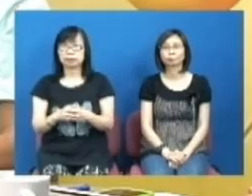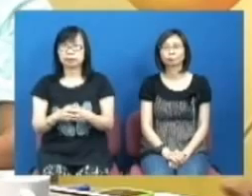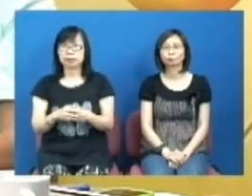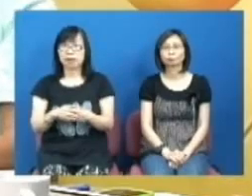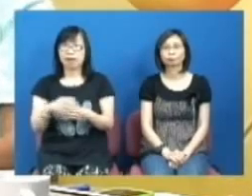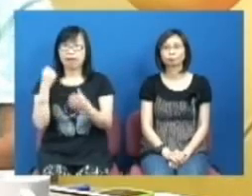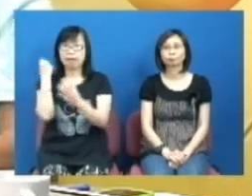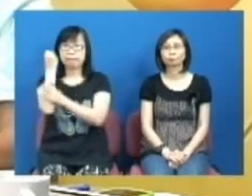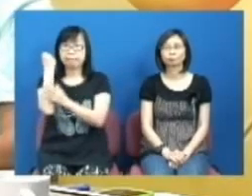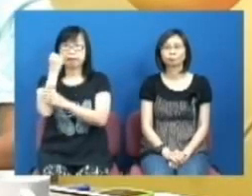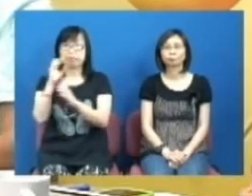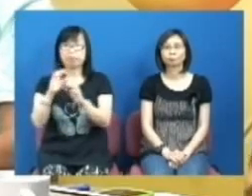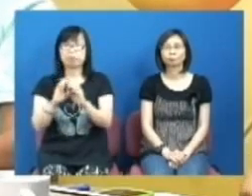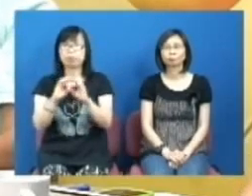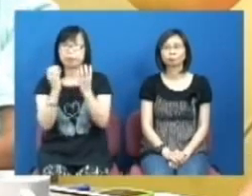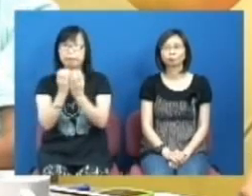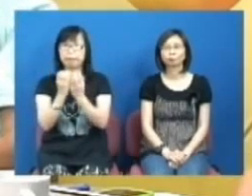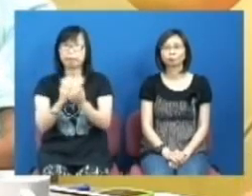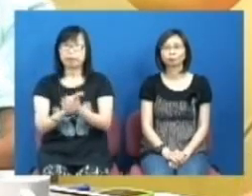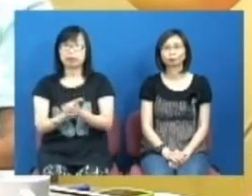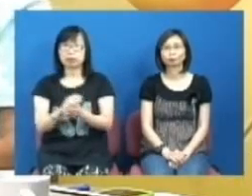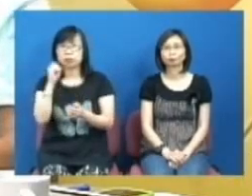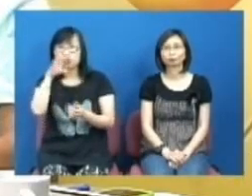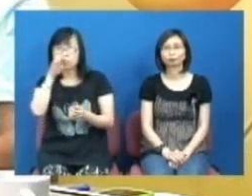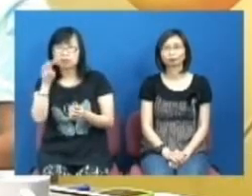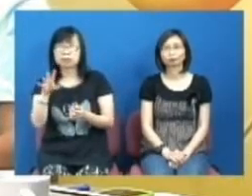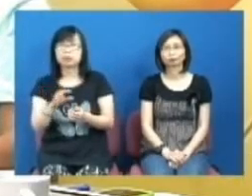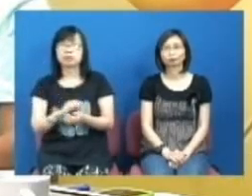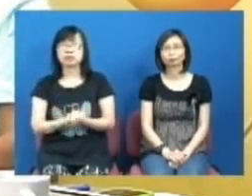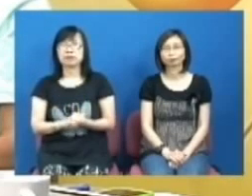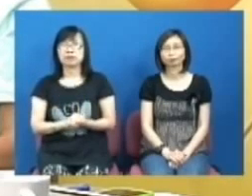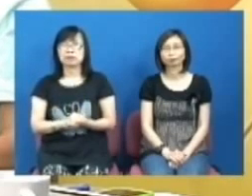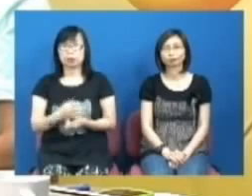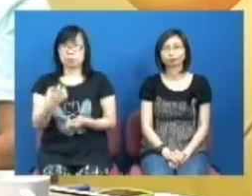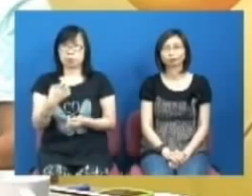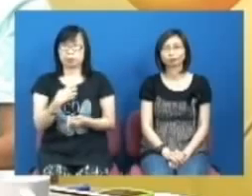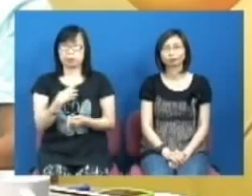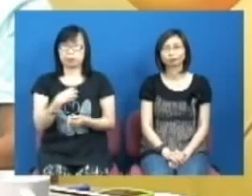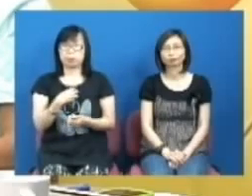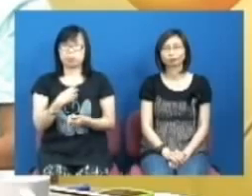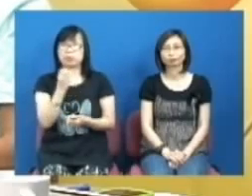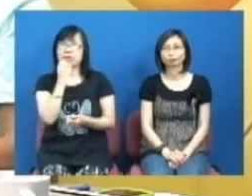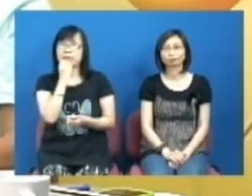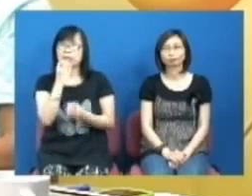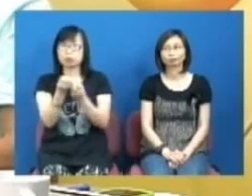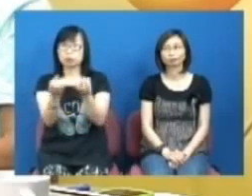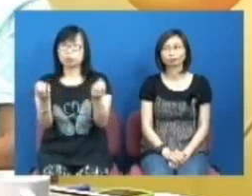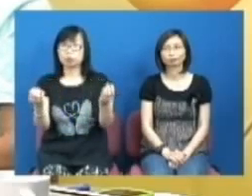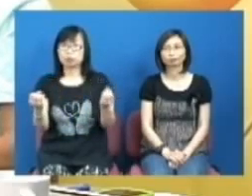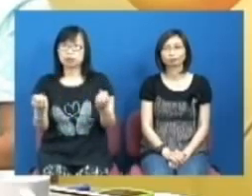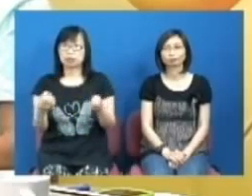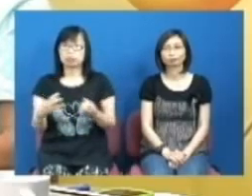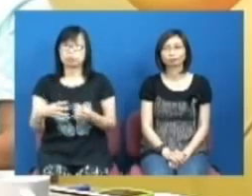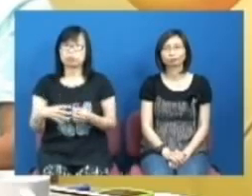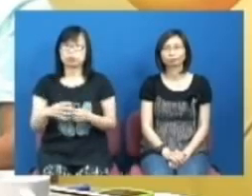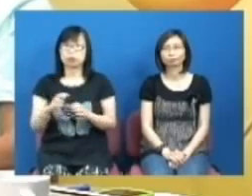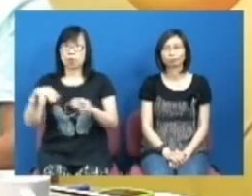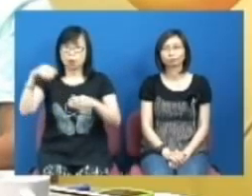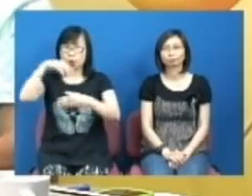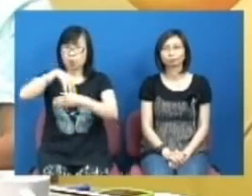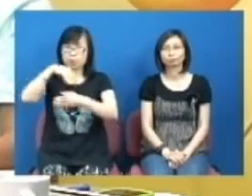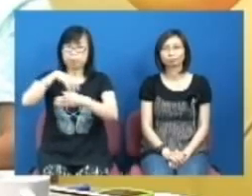反對派理論，那個所謂自限理論，所謂他覺得在東歐的集團國裡